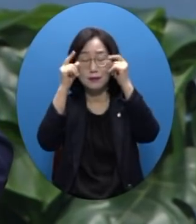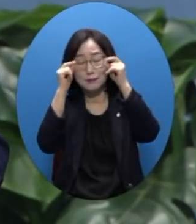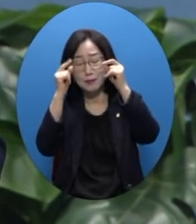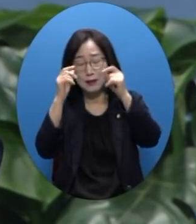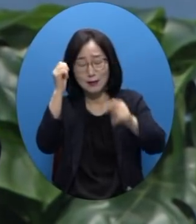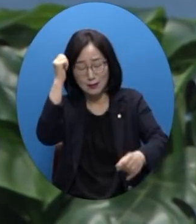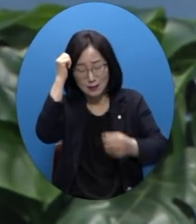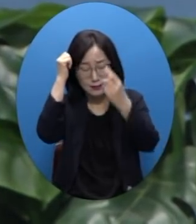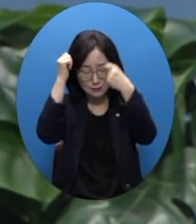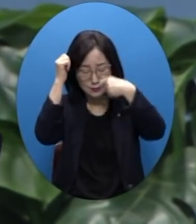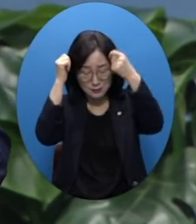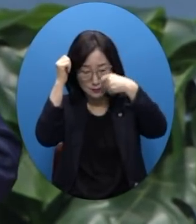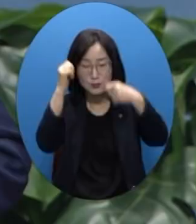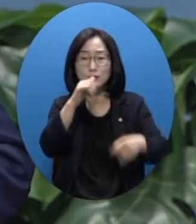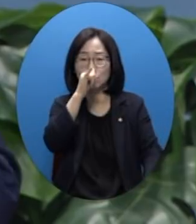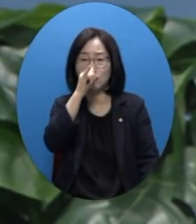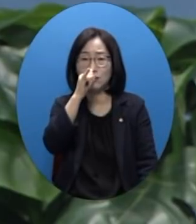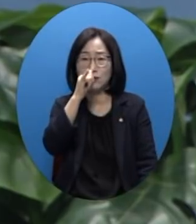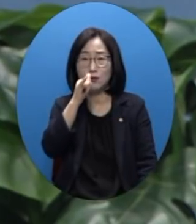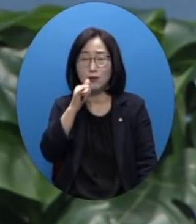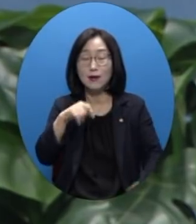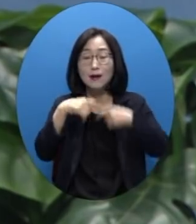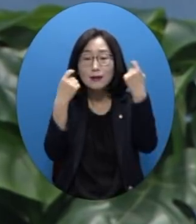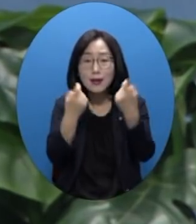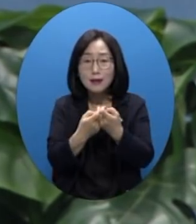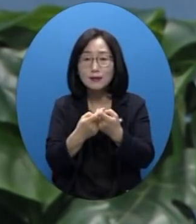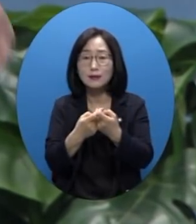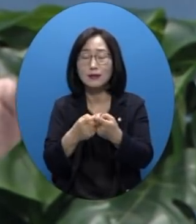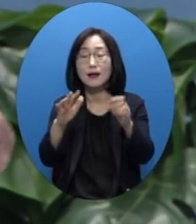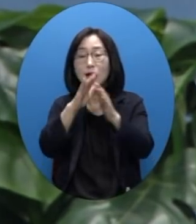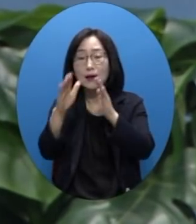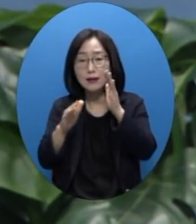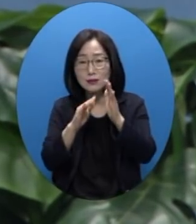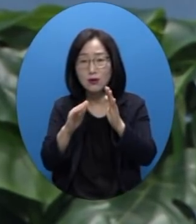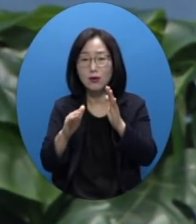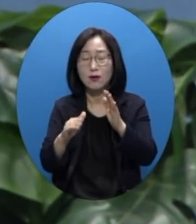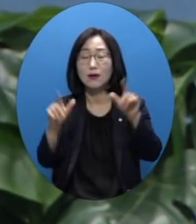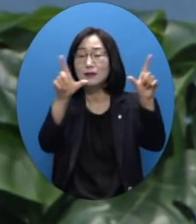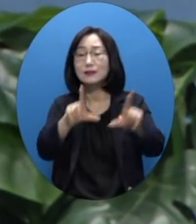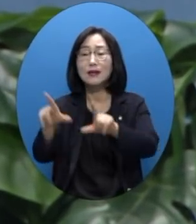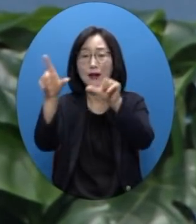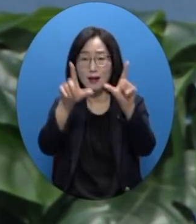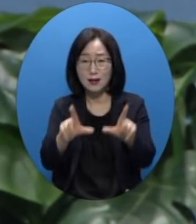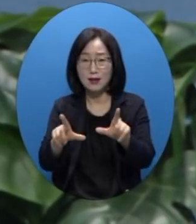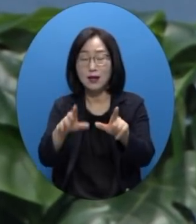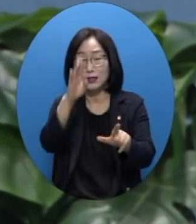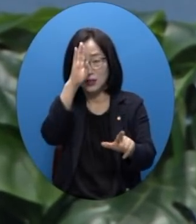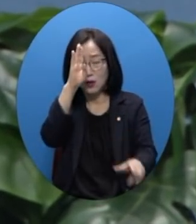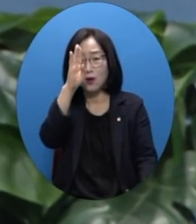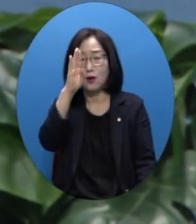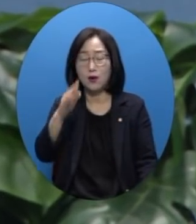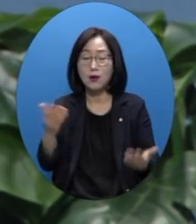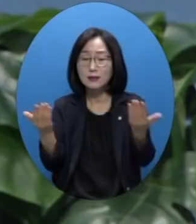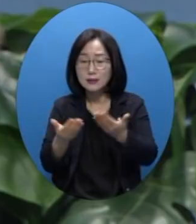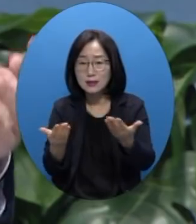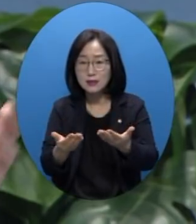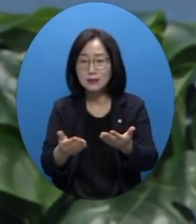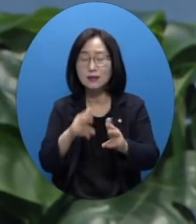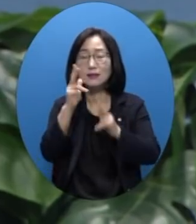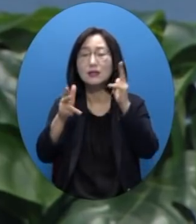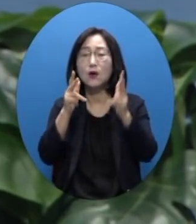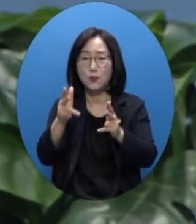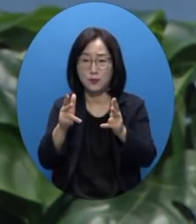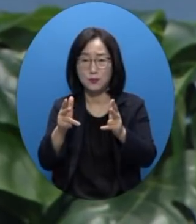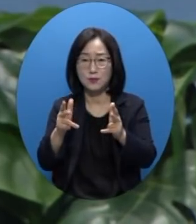베개님을 적시며 흘렸던 눈물들이 있습니다. 개인의 문제, 가정의 문제, 생활의 문제, 질병의 문제, 직장의 문제, 사업의